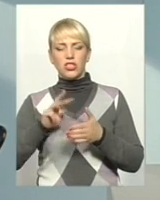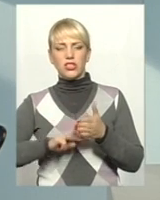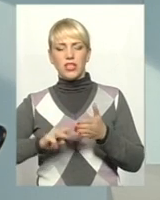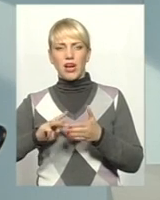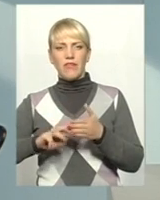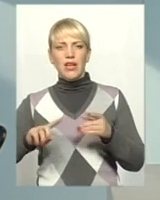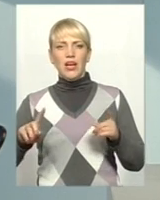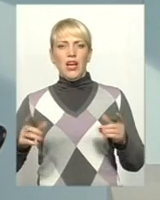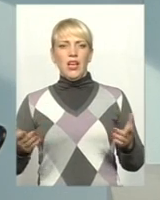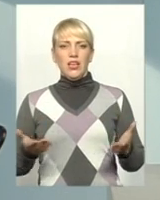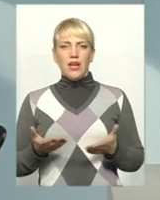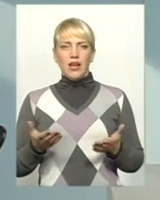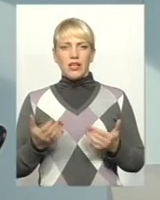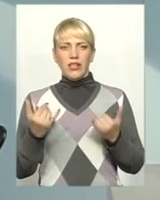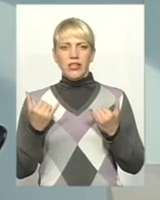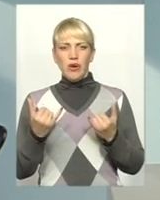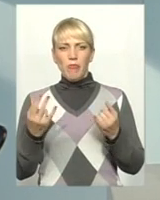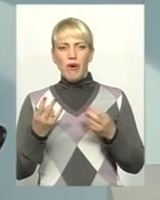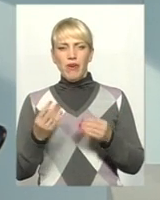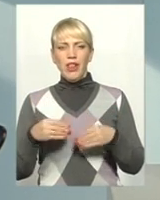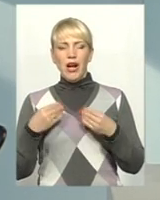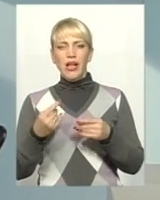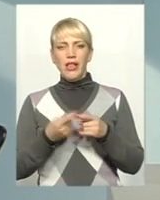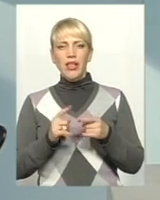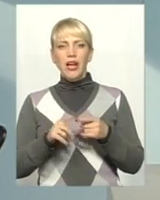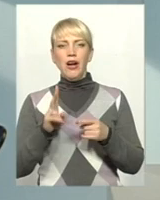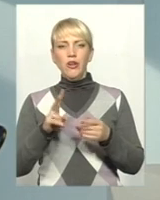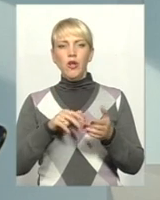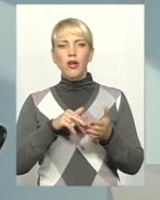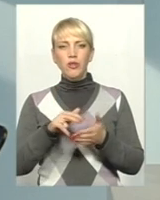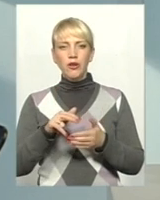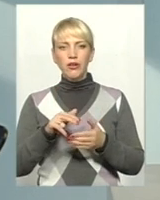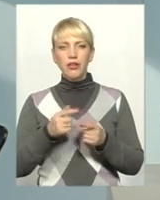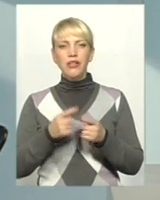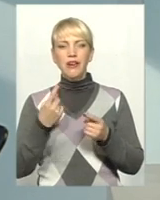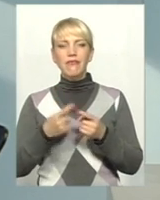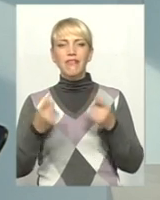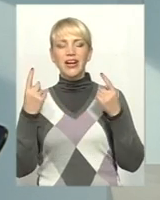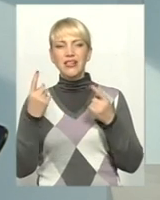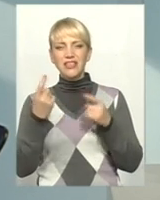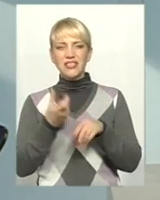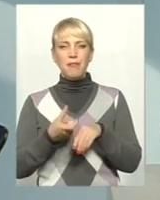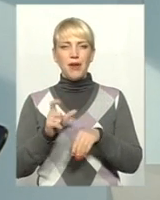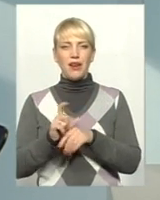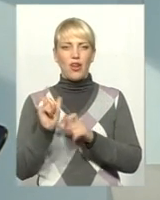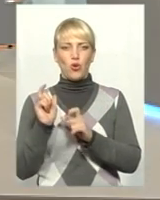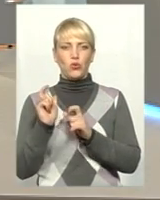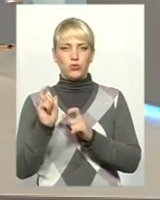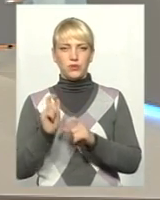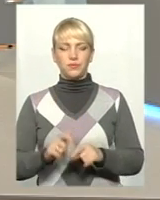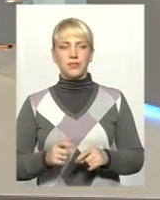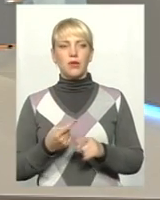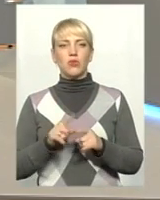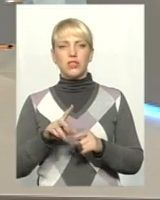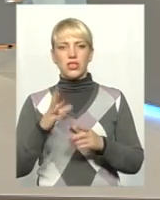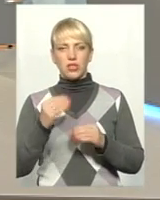сьогодні повинні бути накладені на всіх тих, хто йдуть з цим величезним перегрузом. Петре Івановичу, про це ми